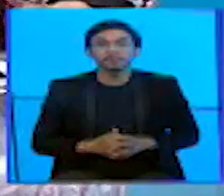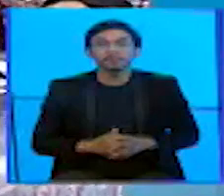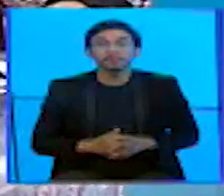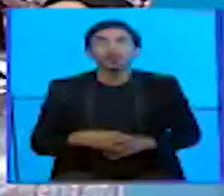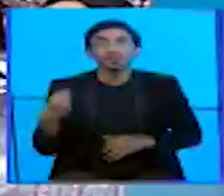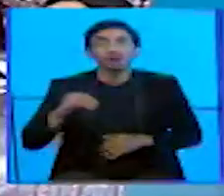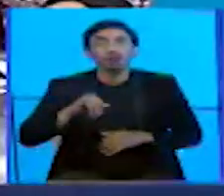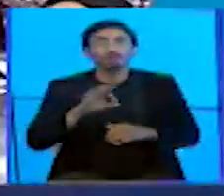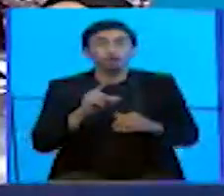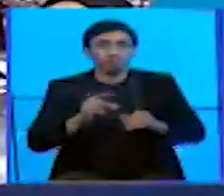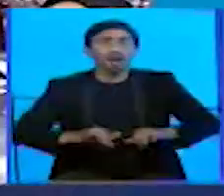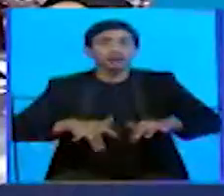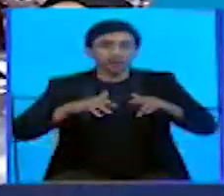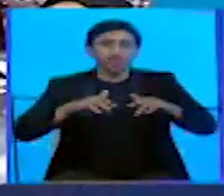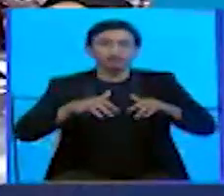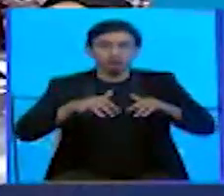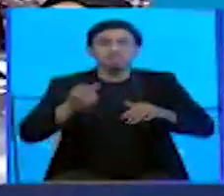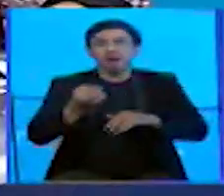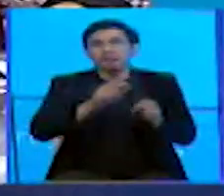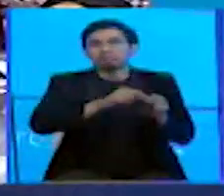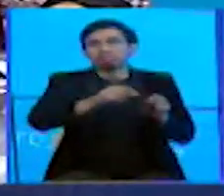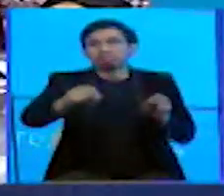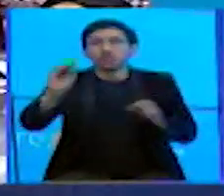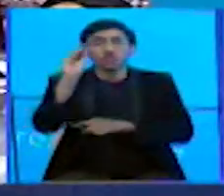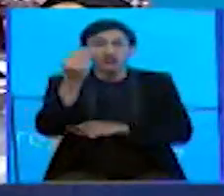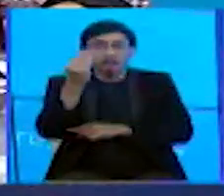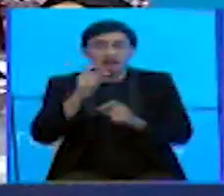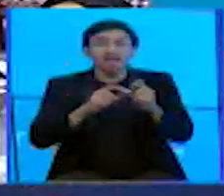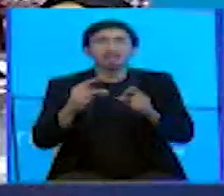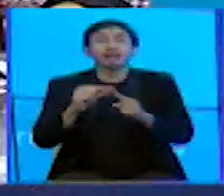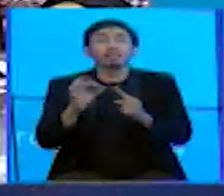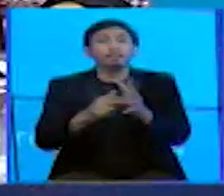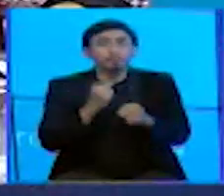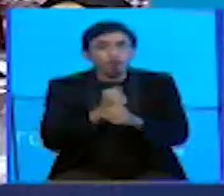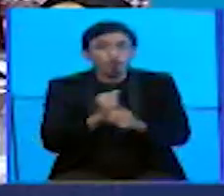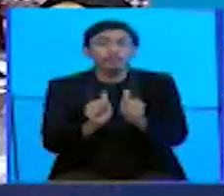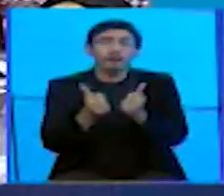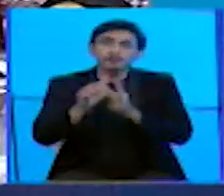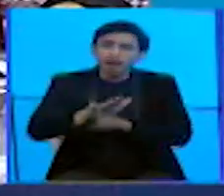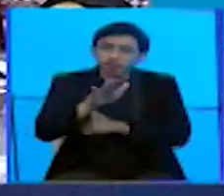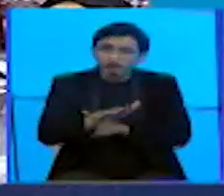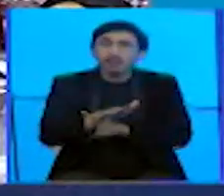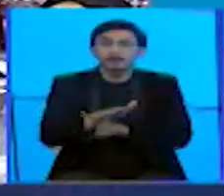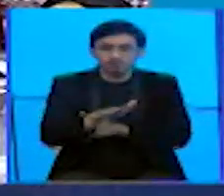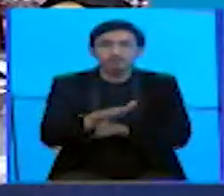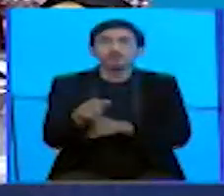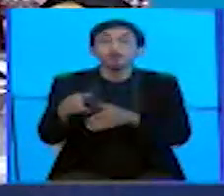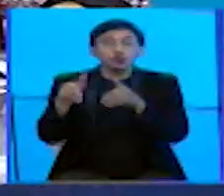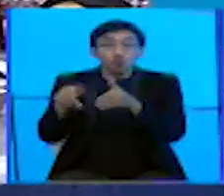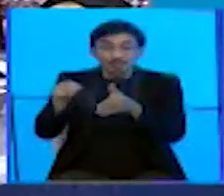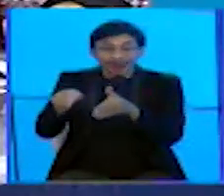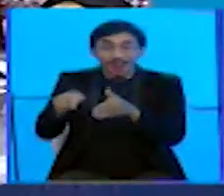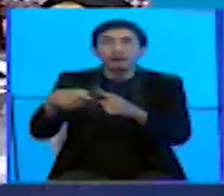Banjir di ruas tol Jor sebelumnya juga merendam sejumlah titik ruas tol Jakarta Serpong di kawasan Tangerang Selatan, khususnya di kilometer 8.